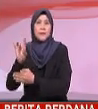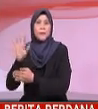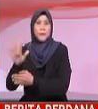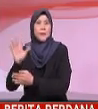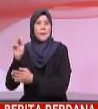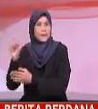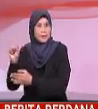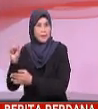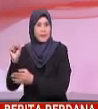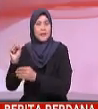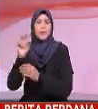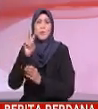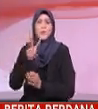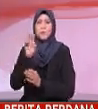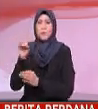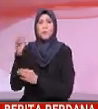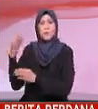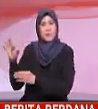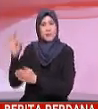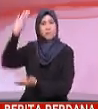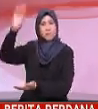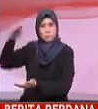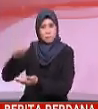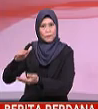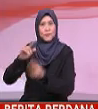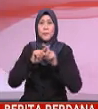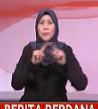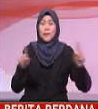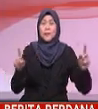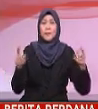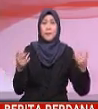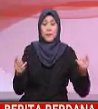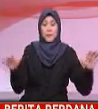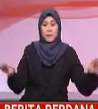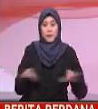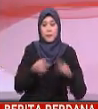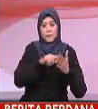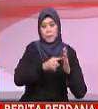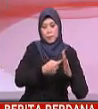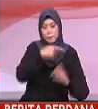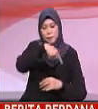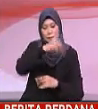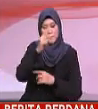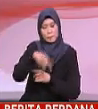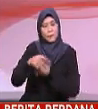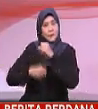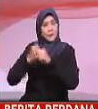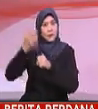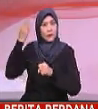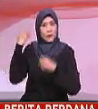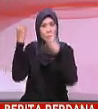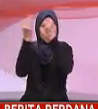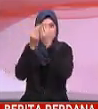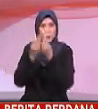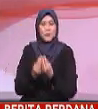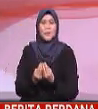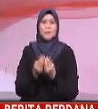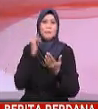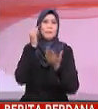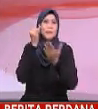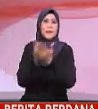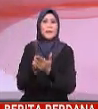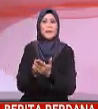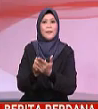84,485 kes pada 2019. Manakala sepanjang pelaksanaan PKP tahun lalu, indeks jenayah di seluruh